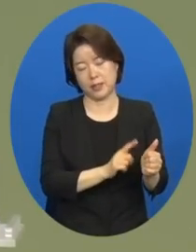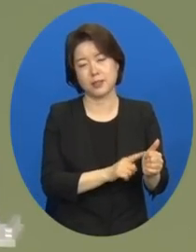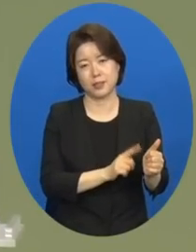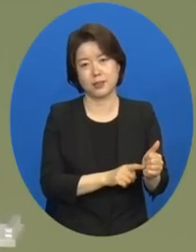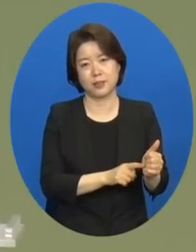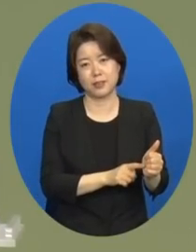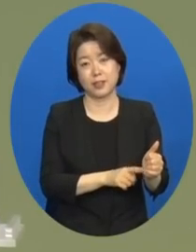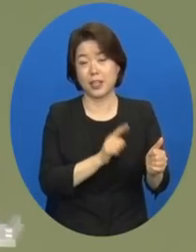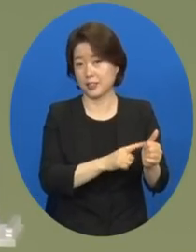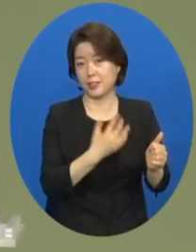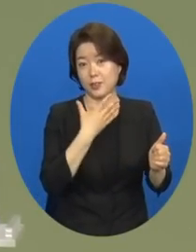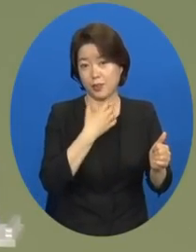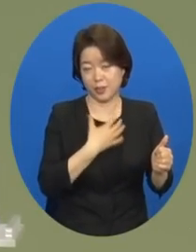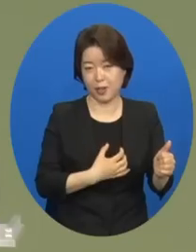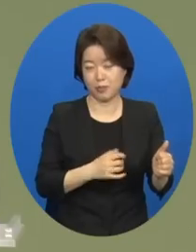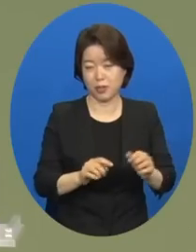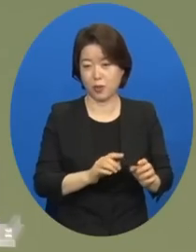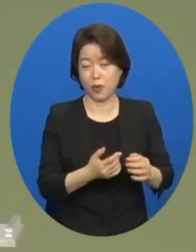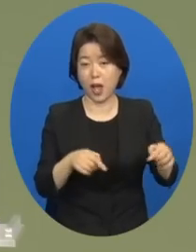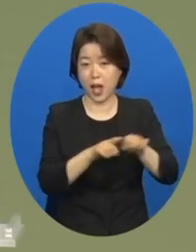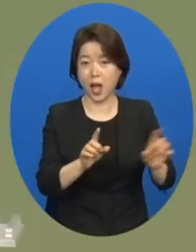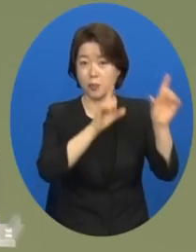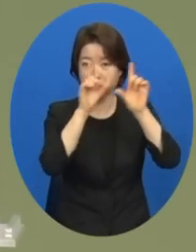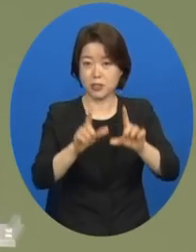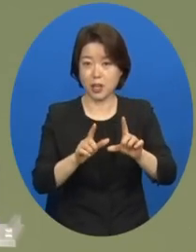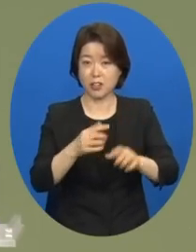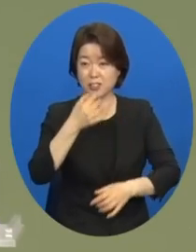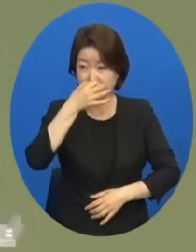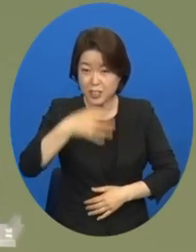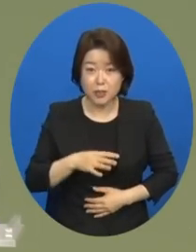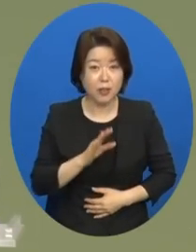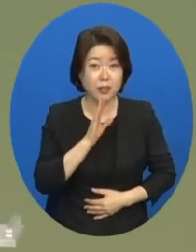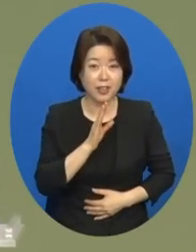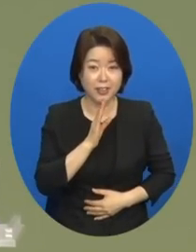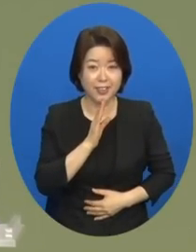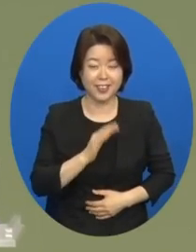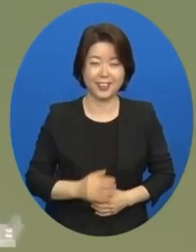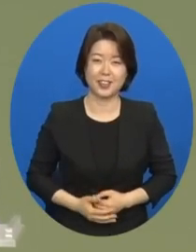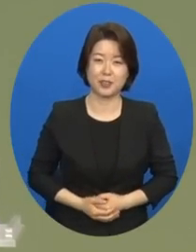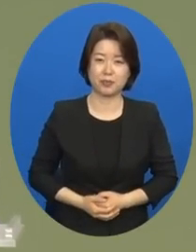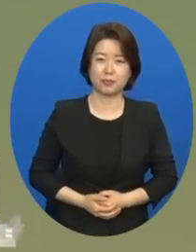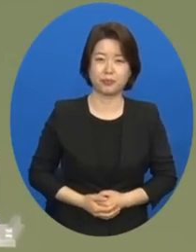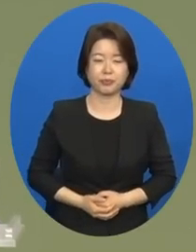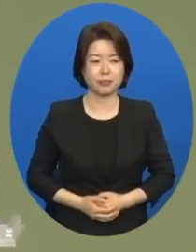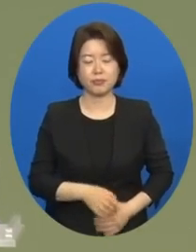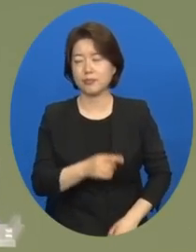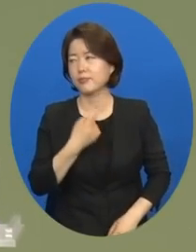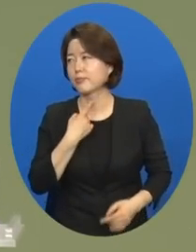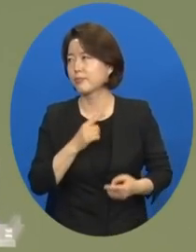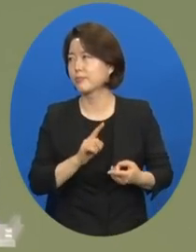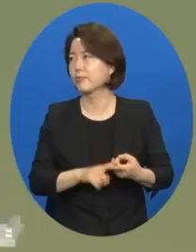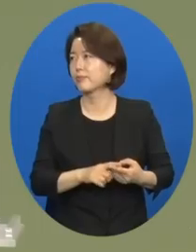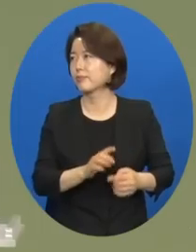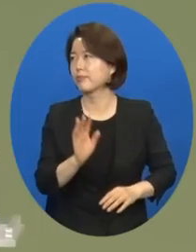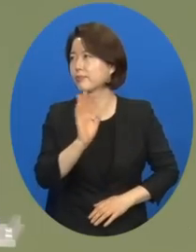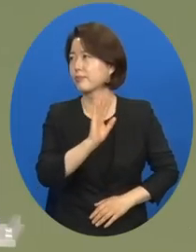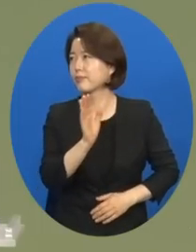이런 아브라함과 같이 사는 거 힘들지 않았을까요 정 떨어져서